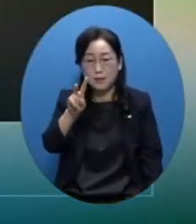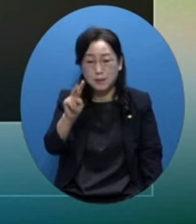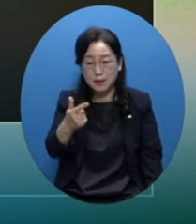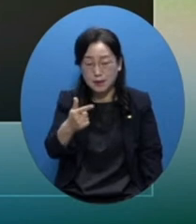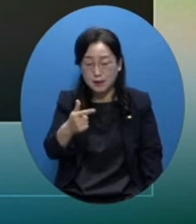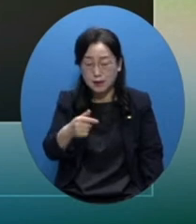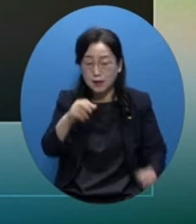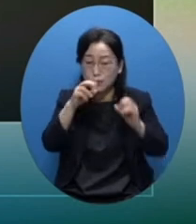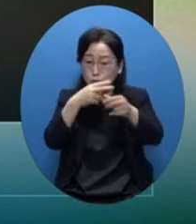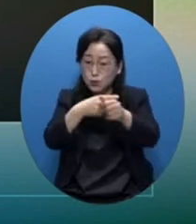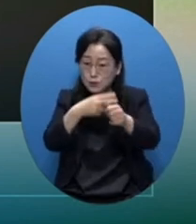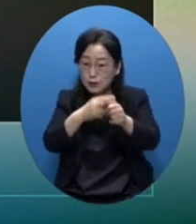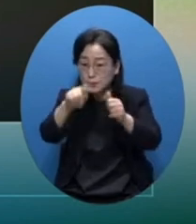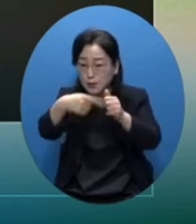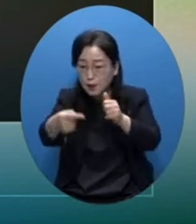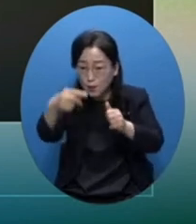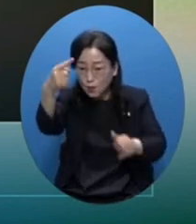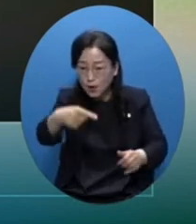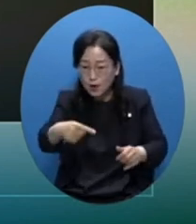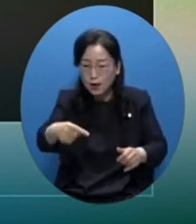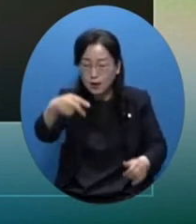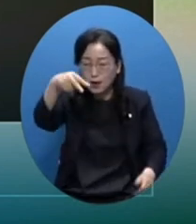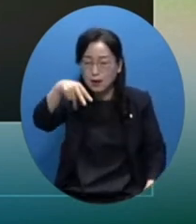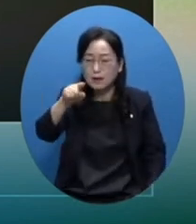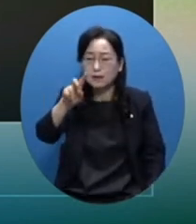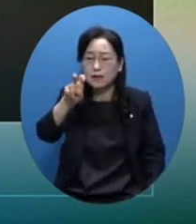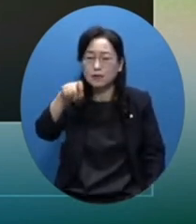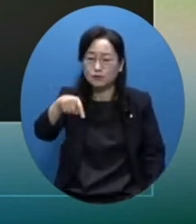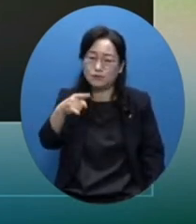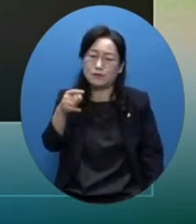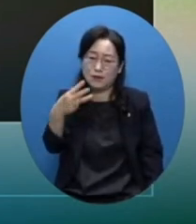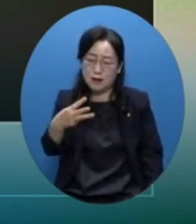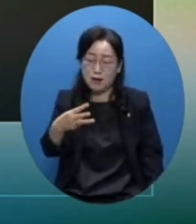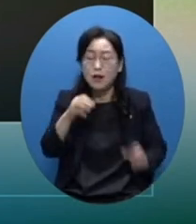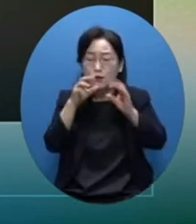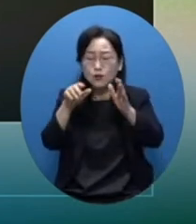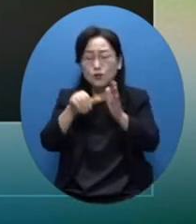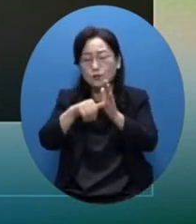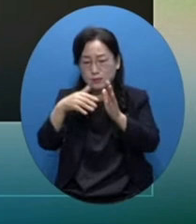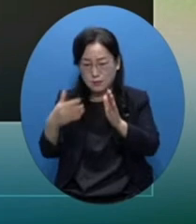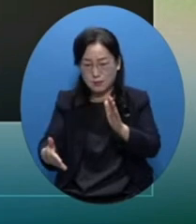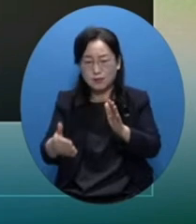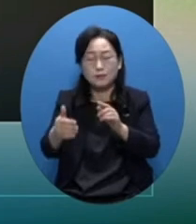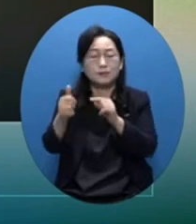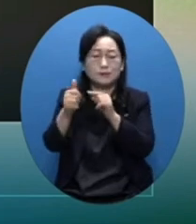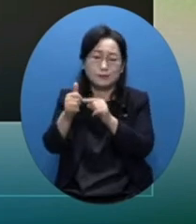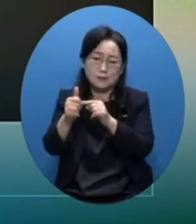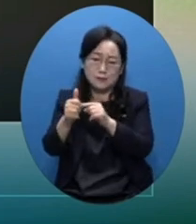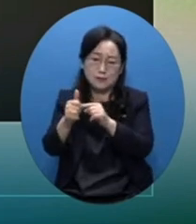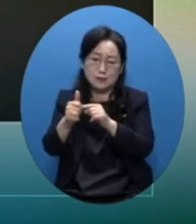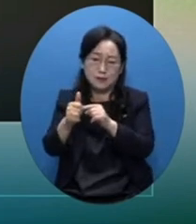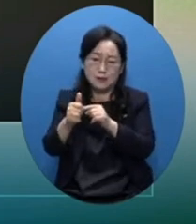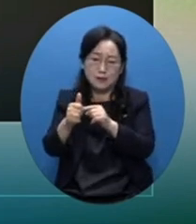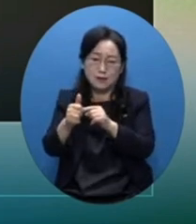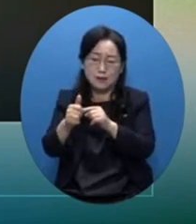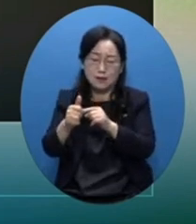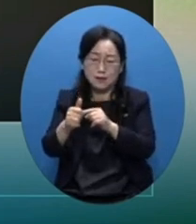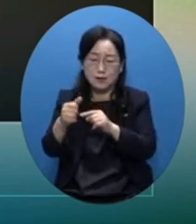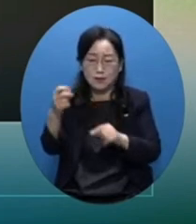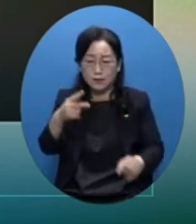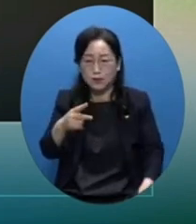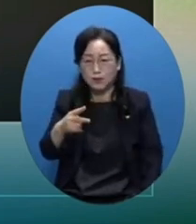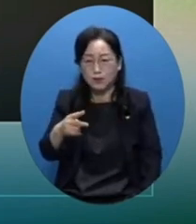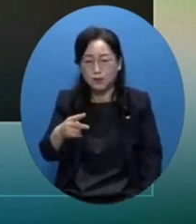3 엘마 폐 성산 님 굉장히 북한에서 이름이 알려진 선교사님이 고 또 저희 할아버님 설계도서 문밖의 의